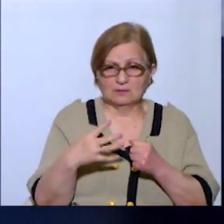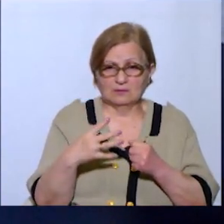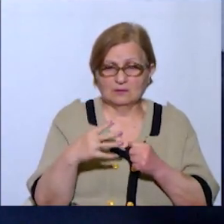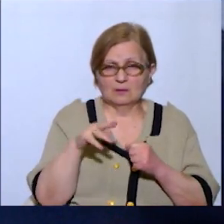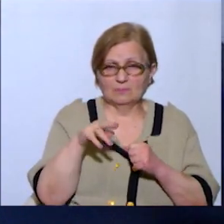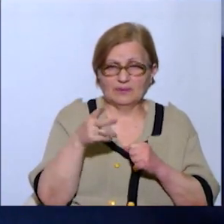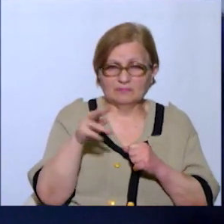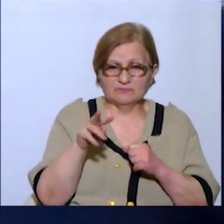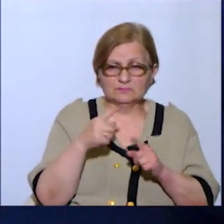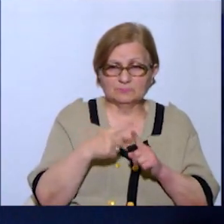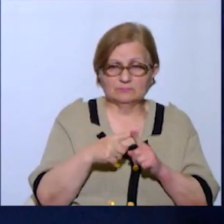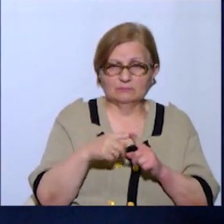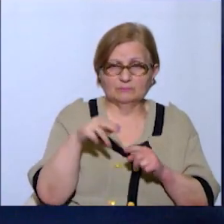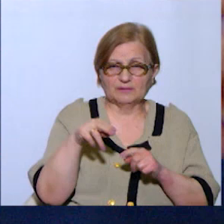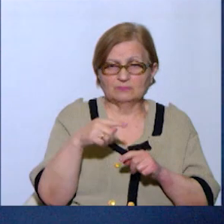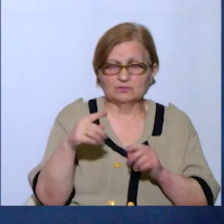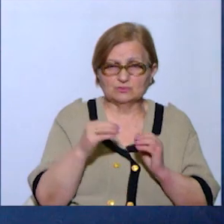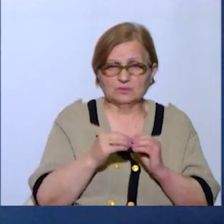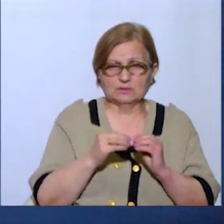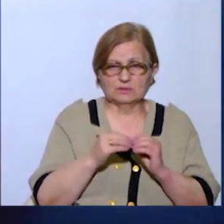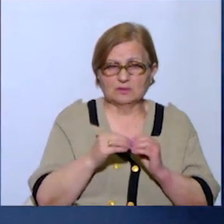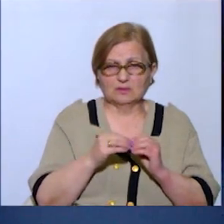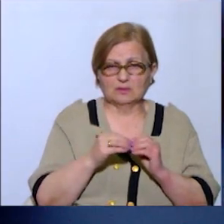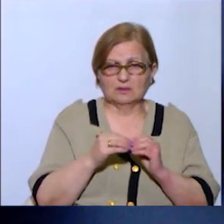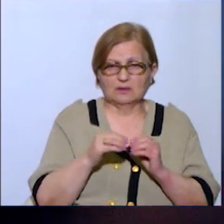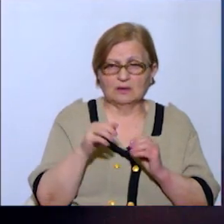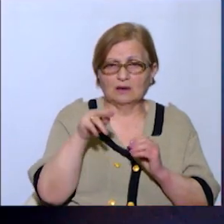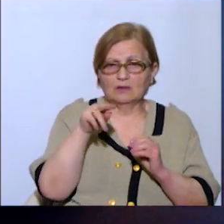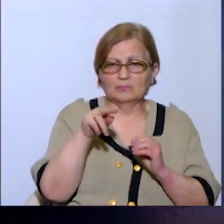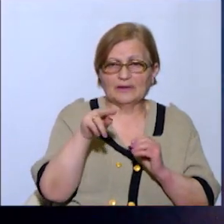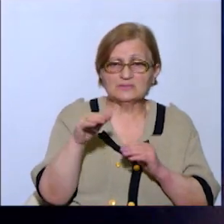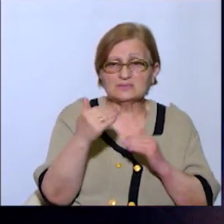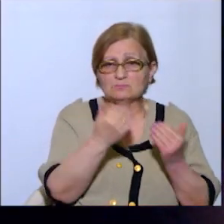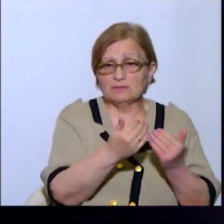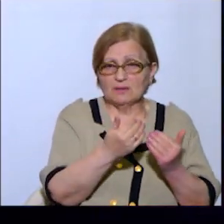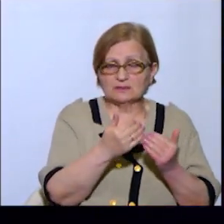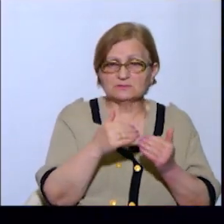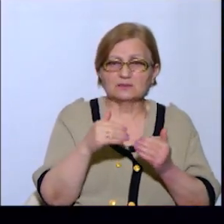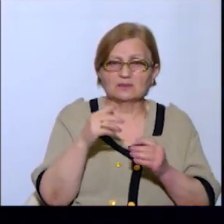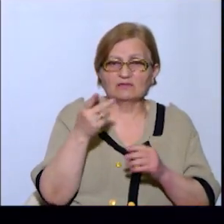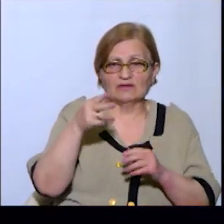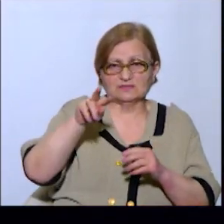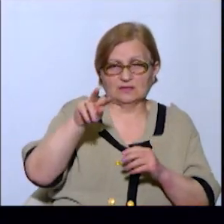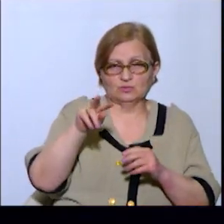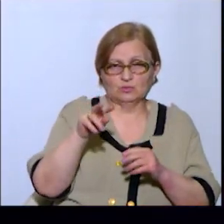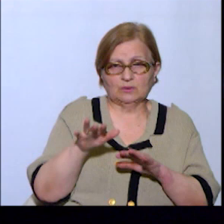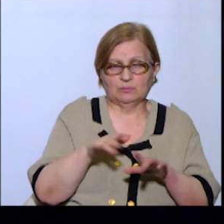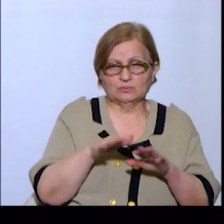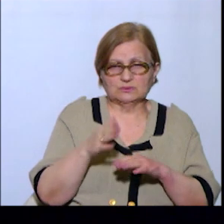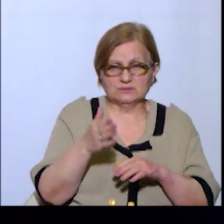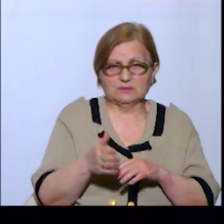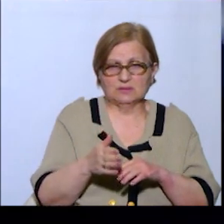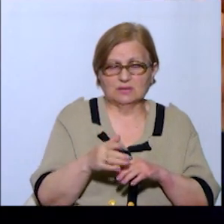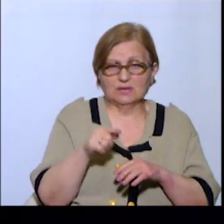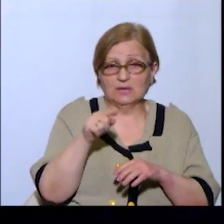1/4 p² + p - 10, ანუ p-ს მიმართ კვადრატული ფუნქცია. და